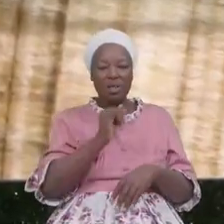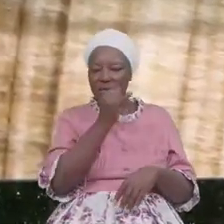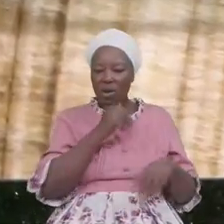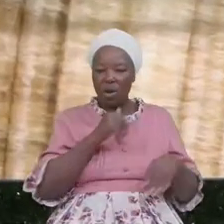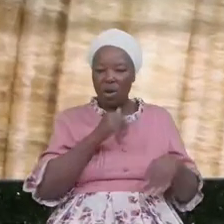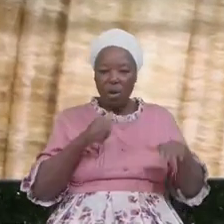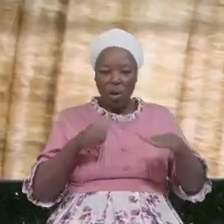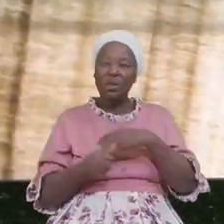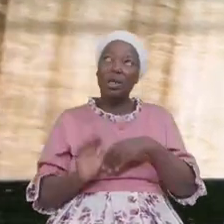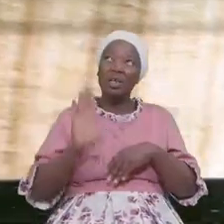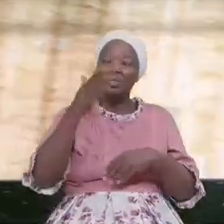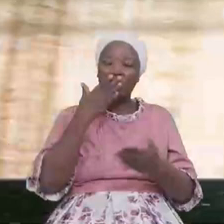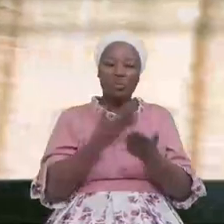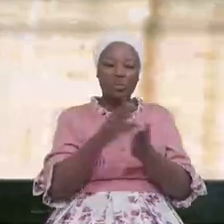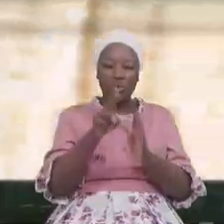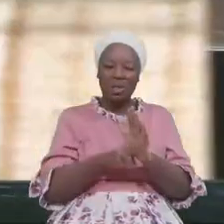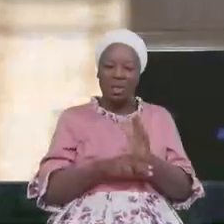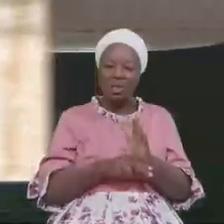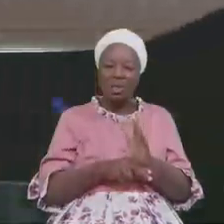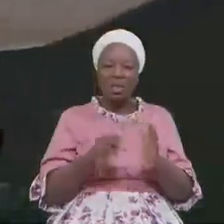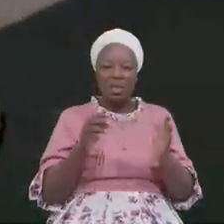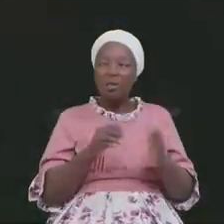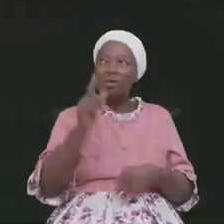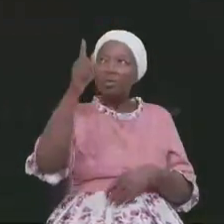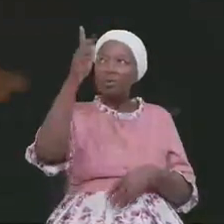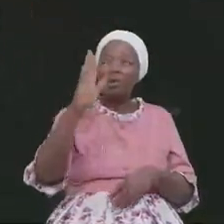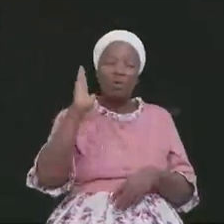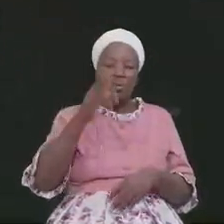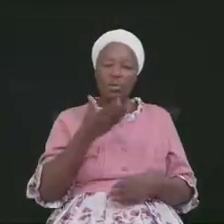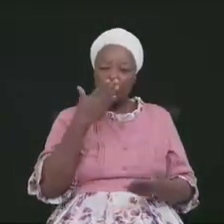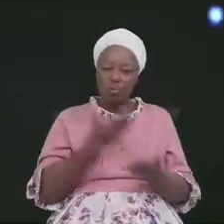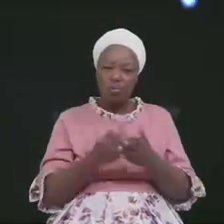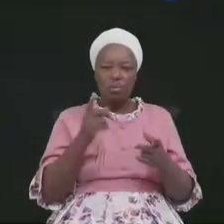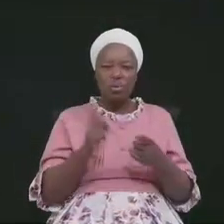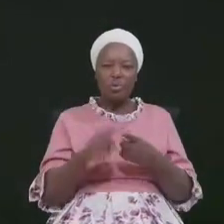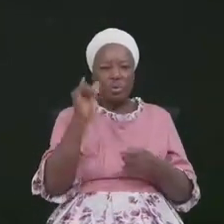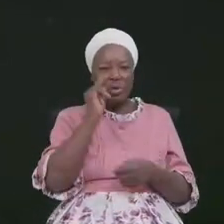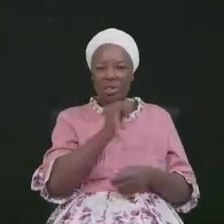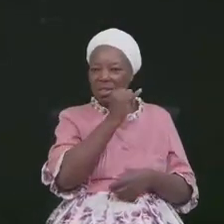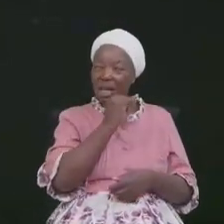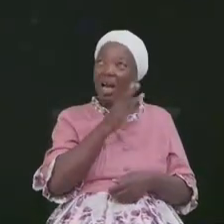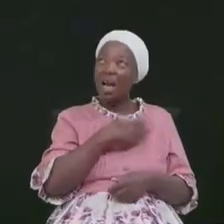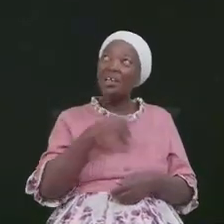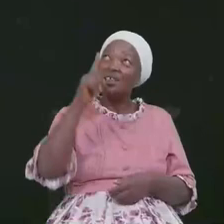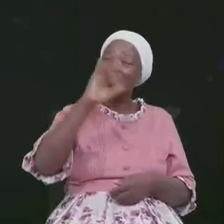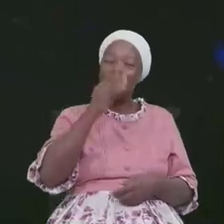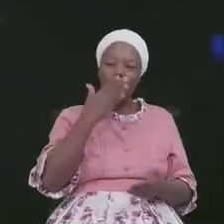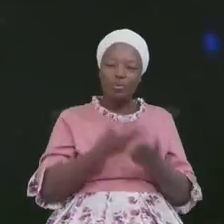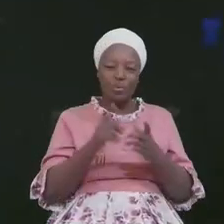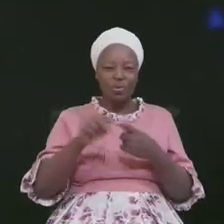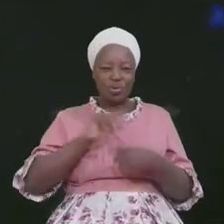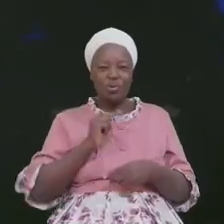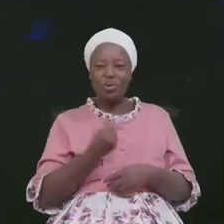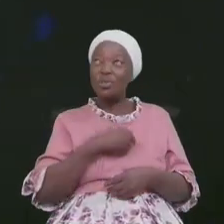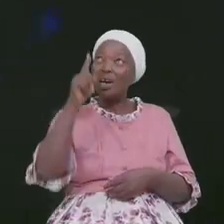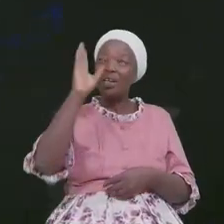Sa bonté, il était bon envers Israël. Et il est bon envers nous. Et il va continuer à être bon envers toi au